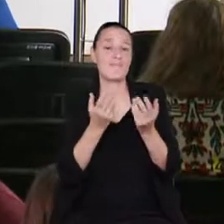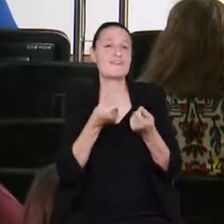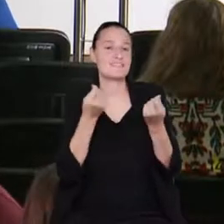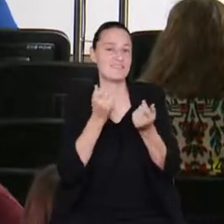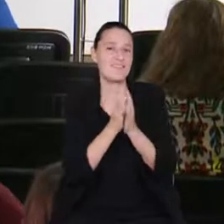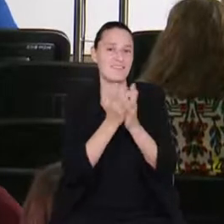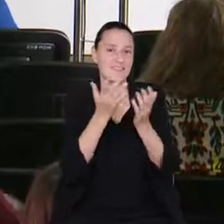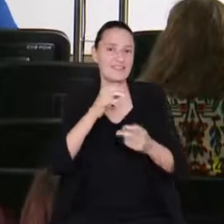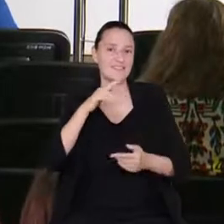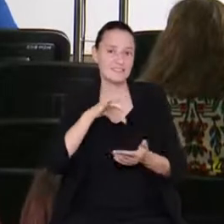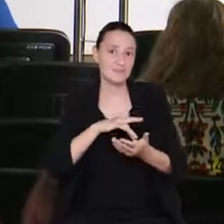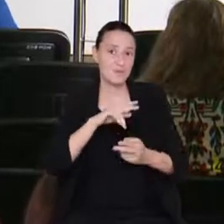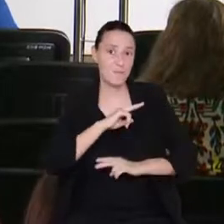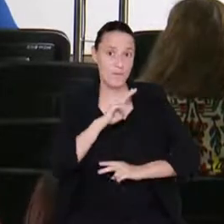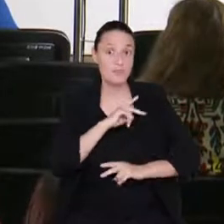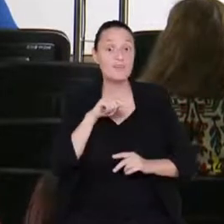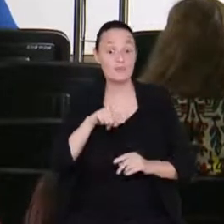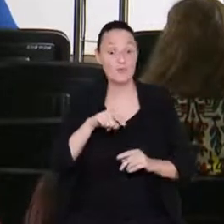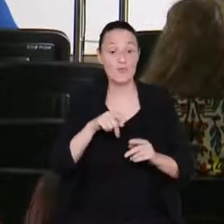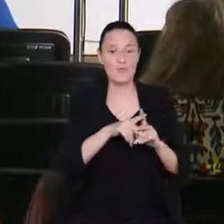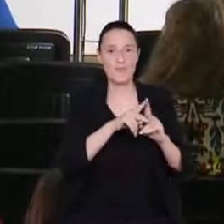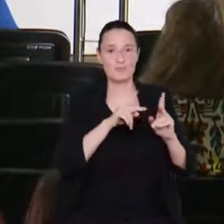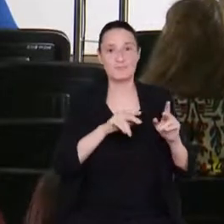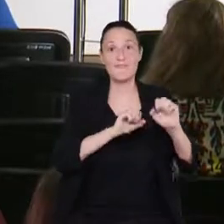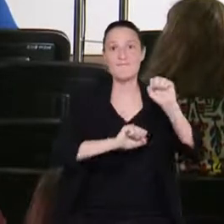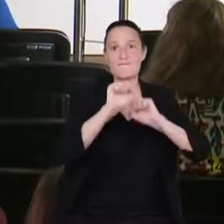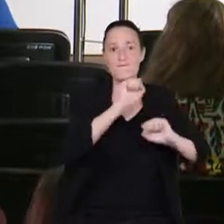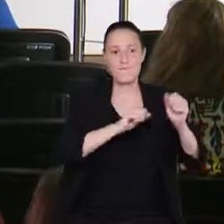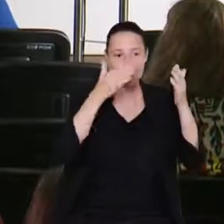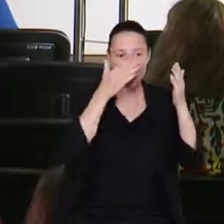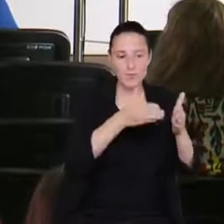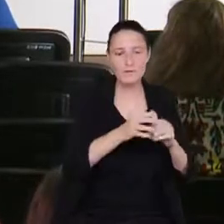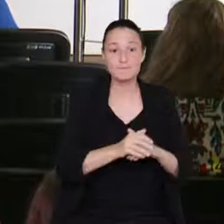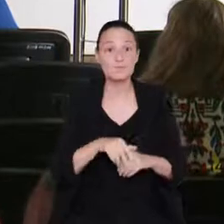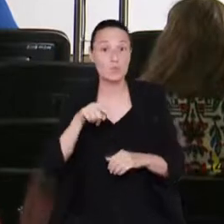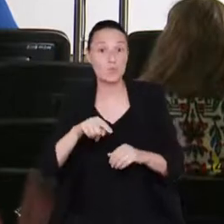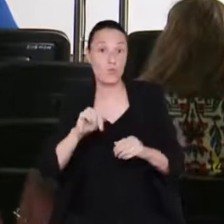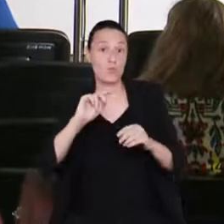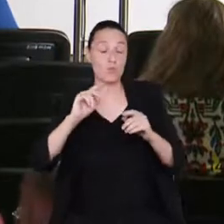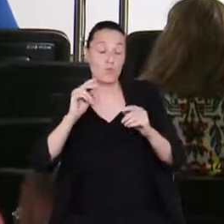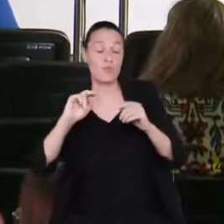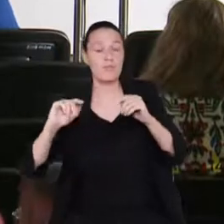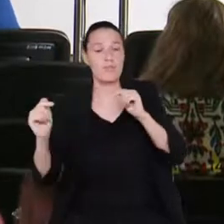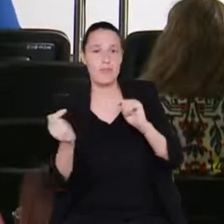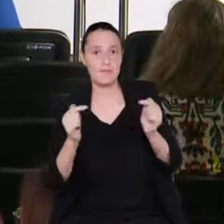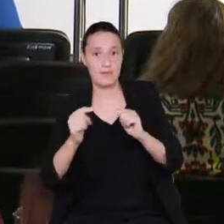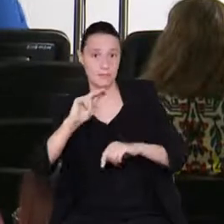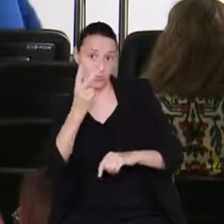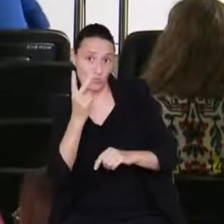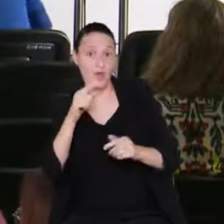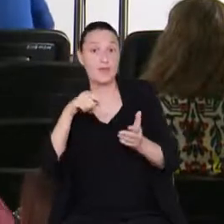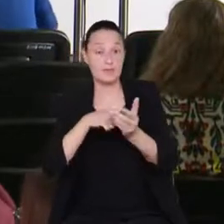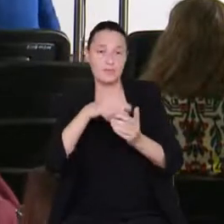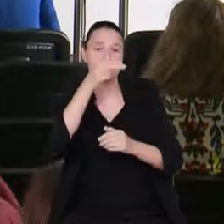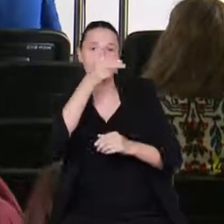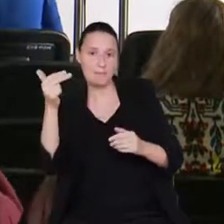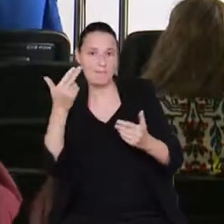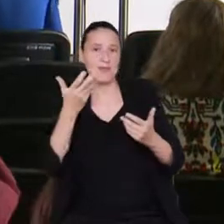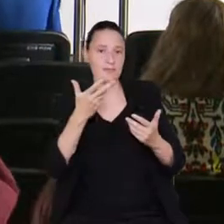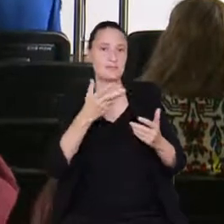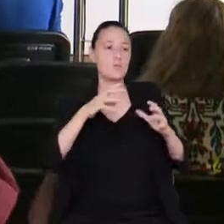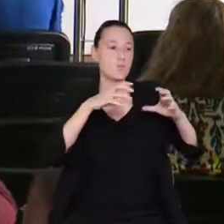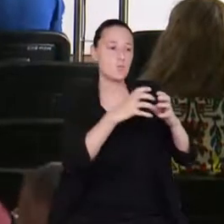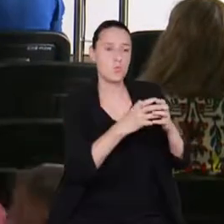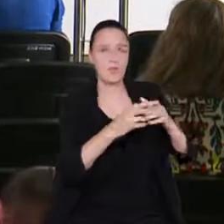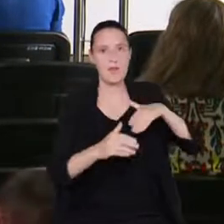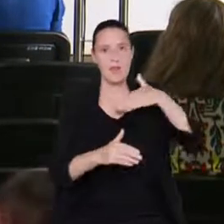Witam serdecznie na debacie, drugiej debacie tegorocznego festiwalu o ruchach lewicowych u progu polskiej